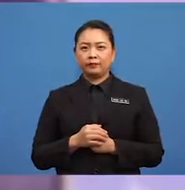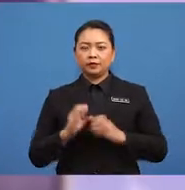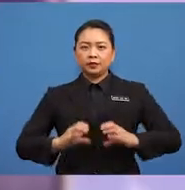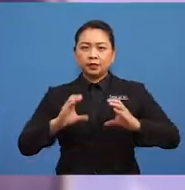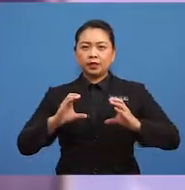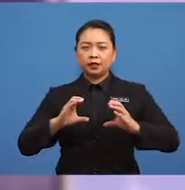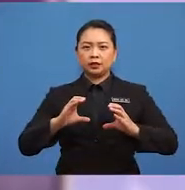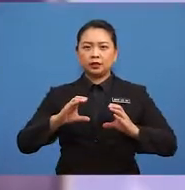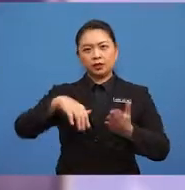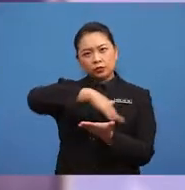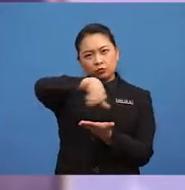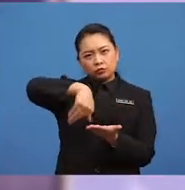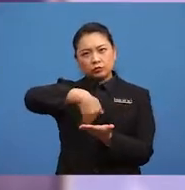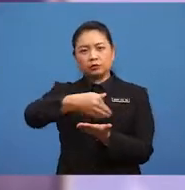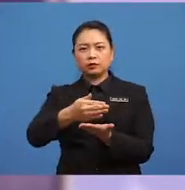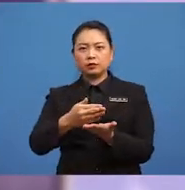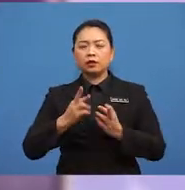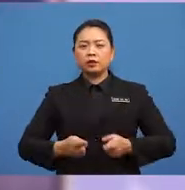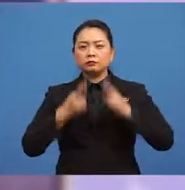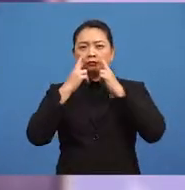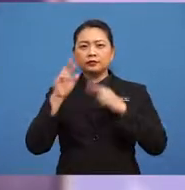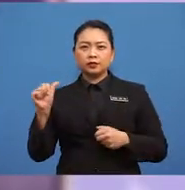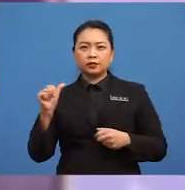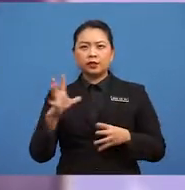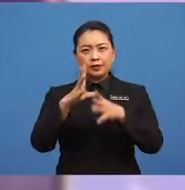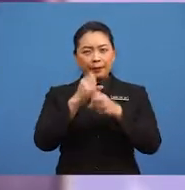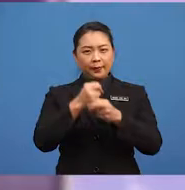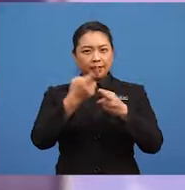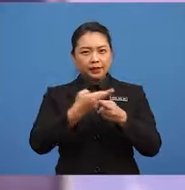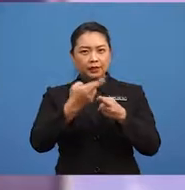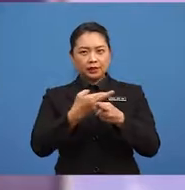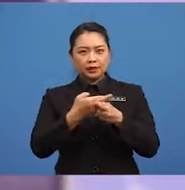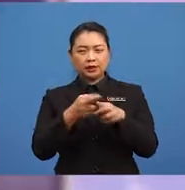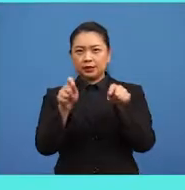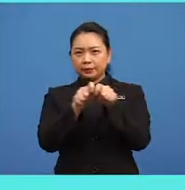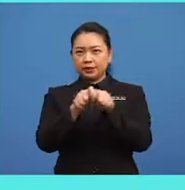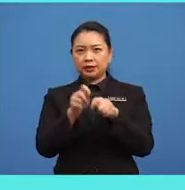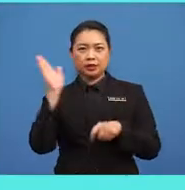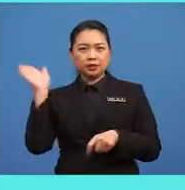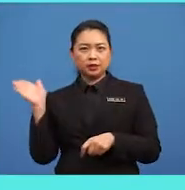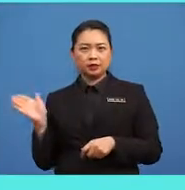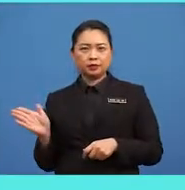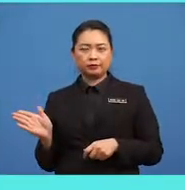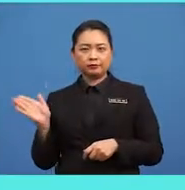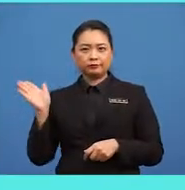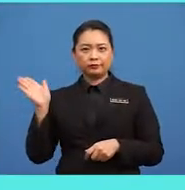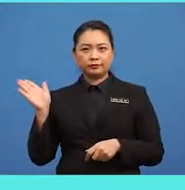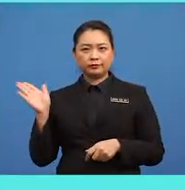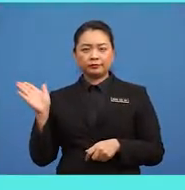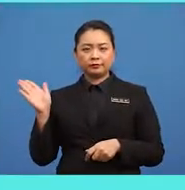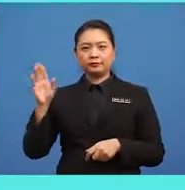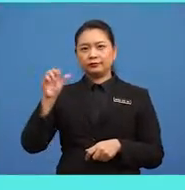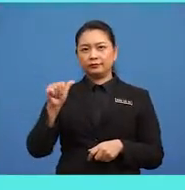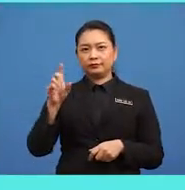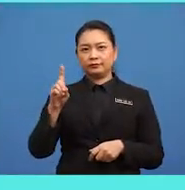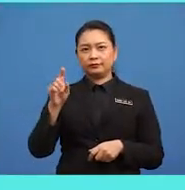Secara keseluruhannya, respirasi aerob dapat diringkaskan seperti berikut. Molekul